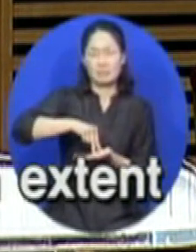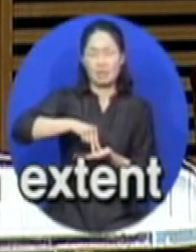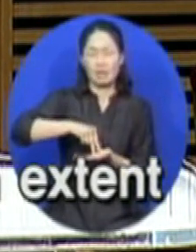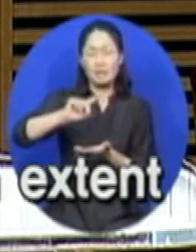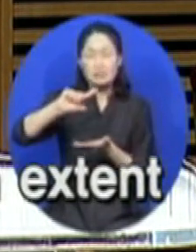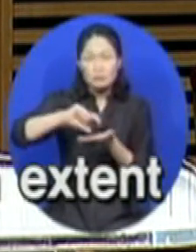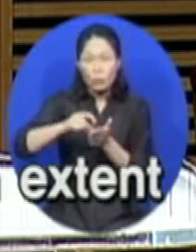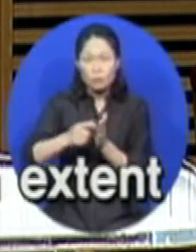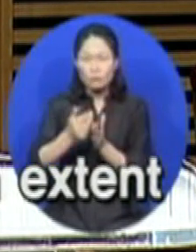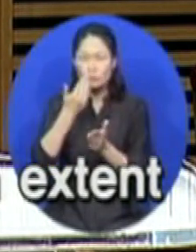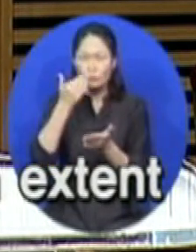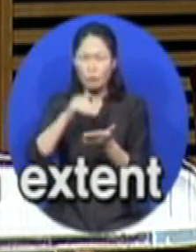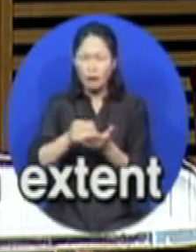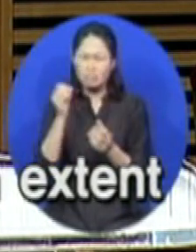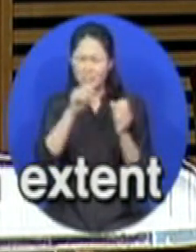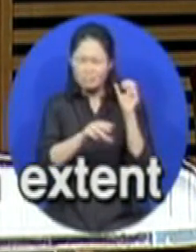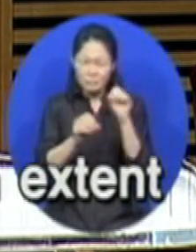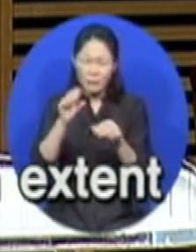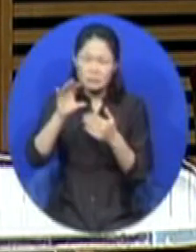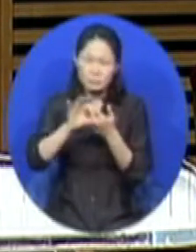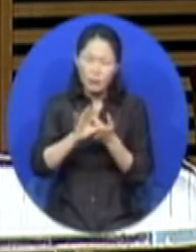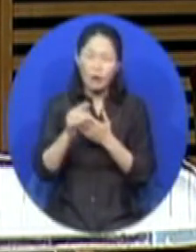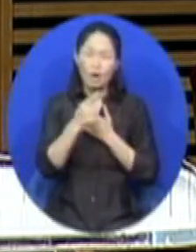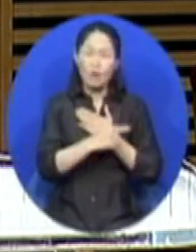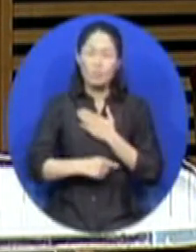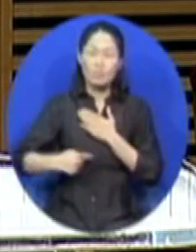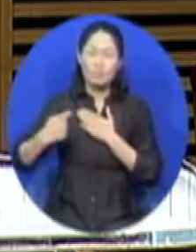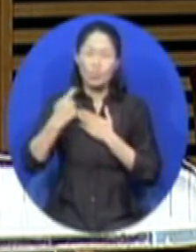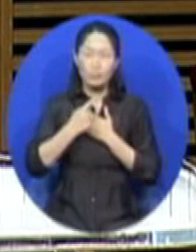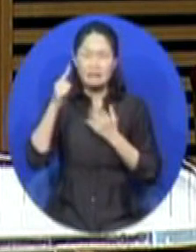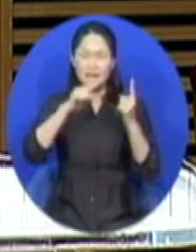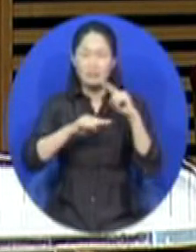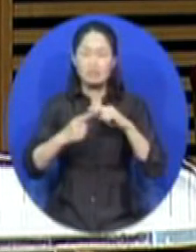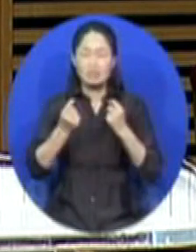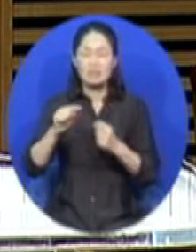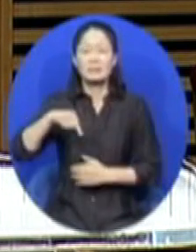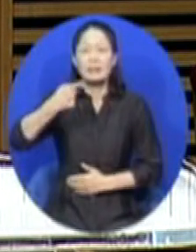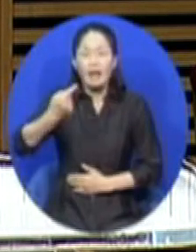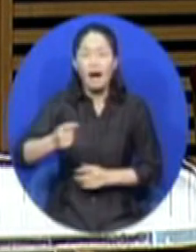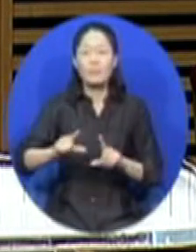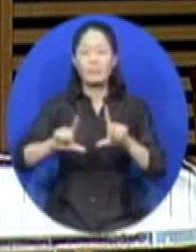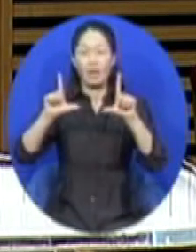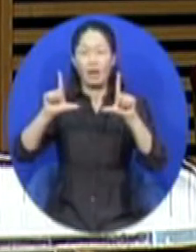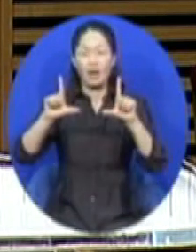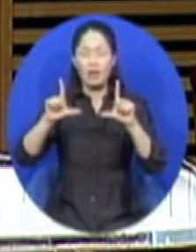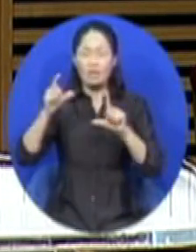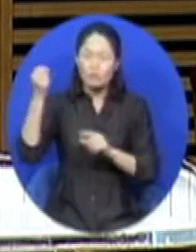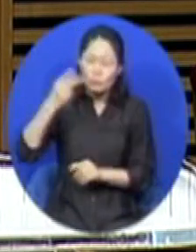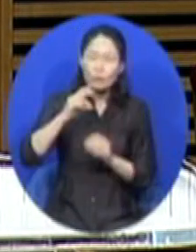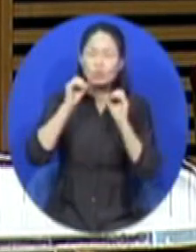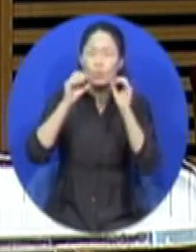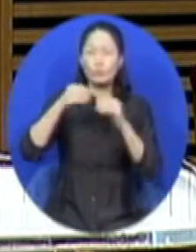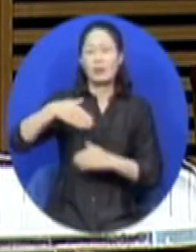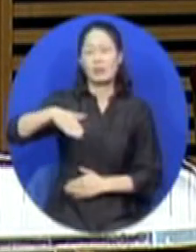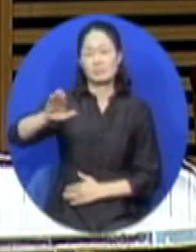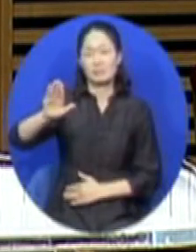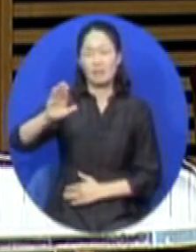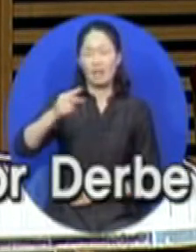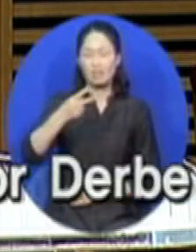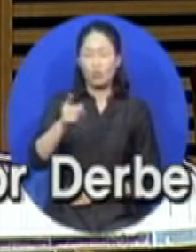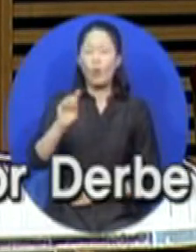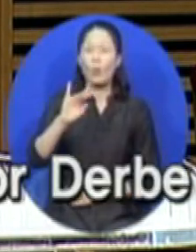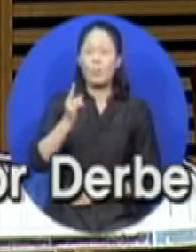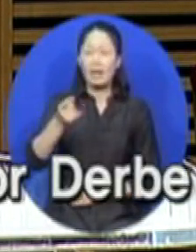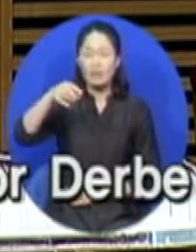얼마나 상해 쓸까요 몸이 그런데 그다음날 전도를 하루동안 거예요 더 배 라는